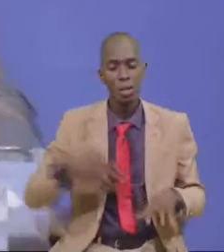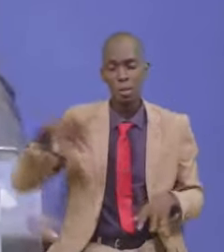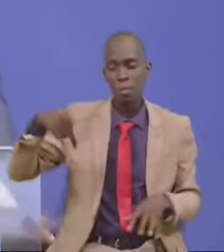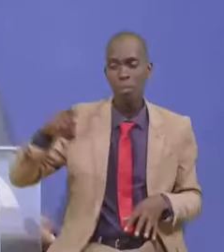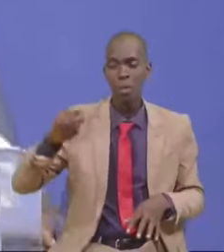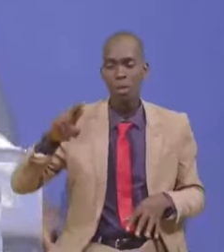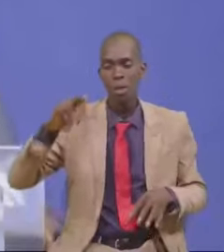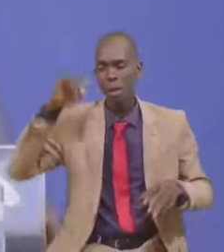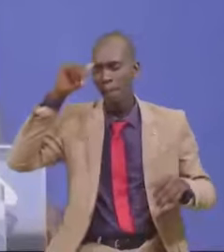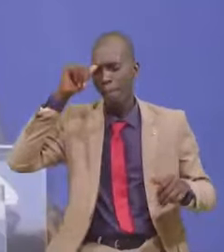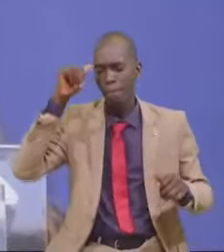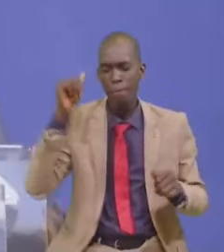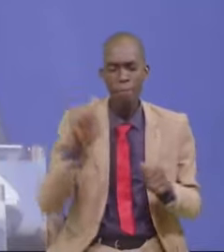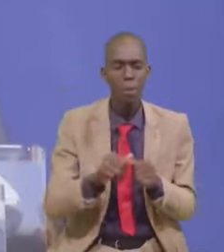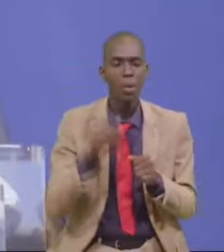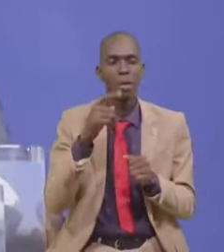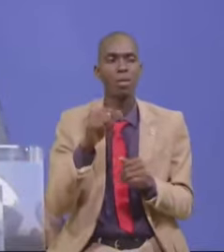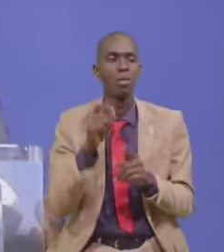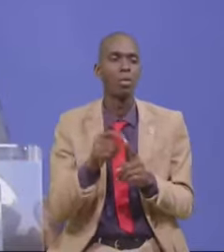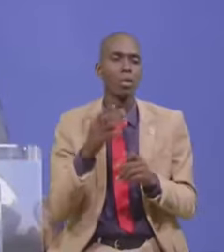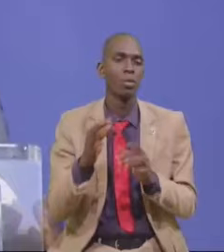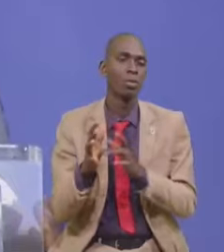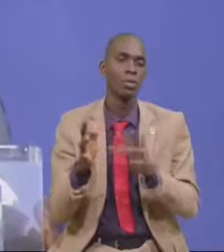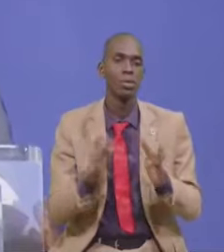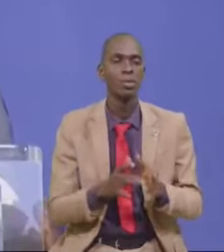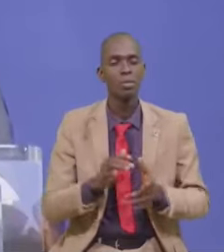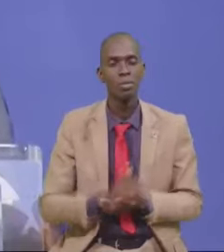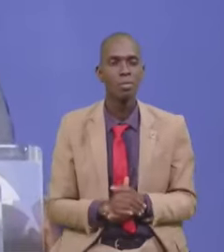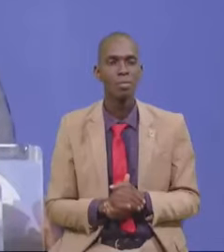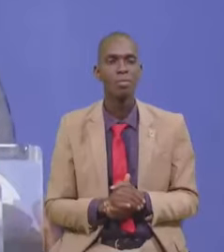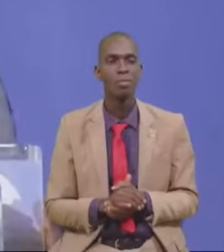Et Pierre se souvint de la parole que Jésus avait dite.